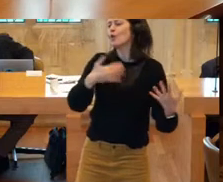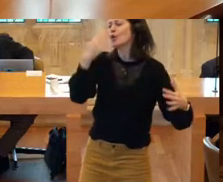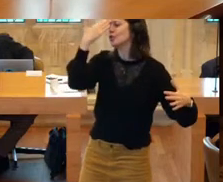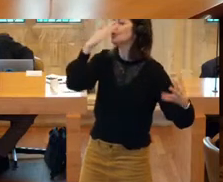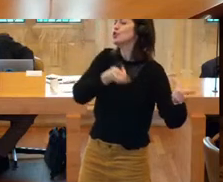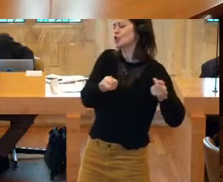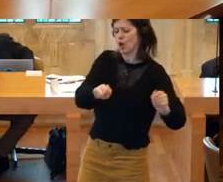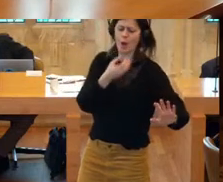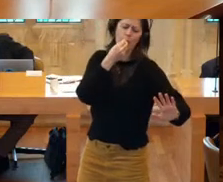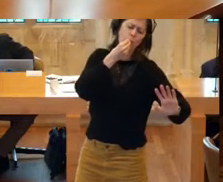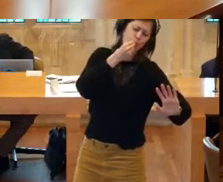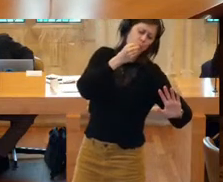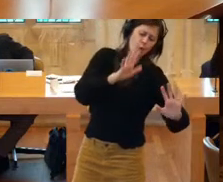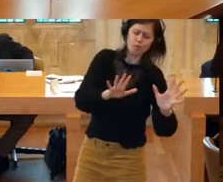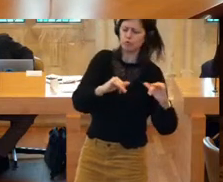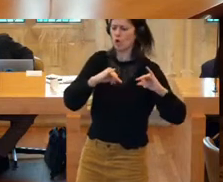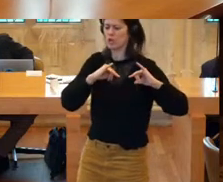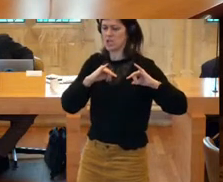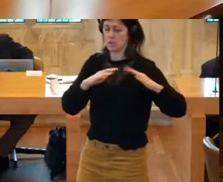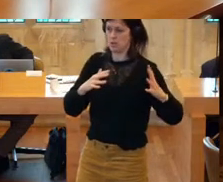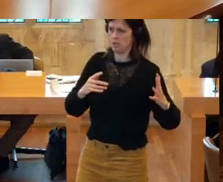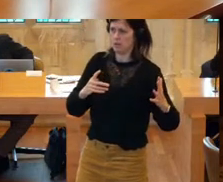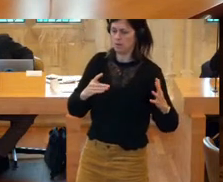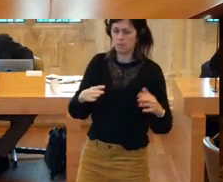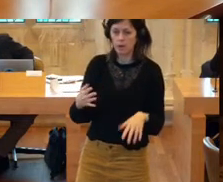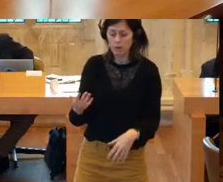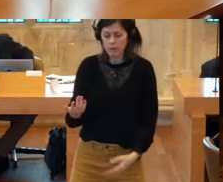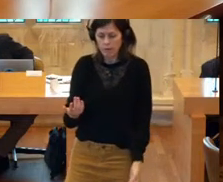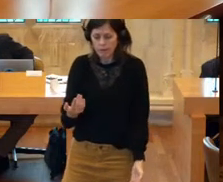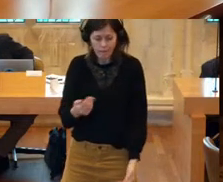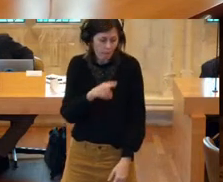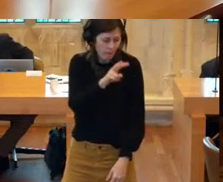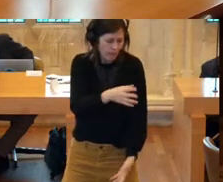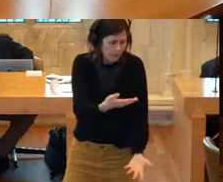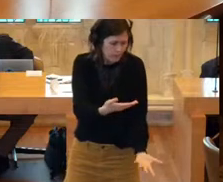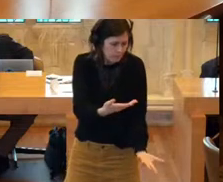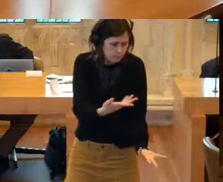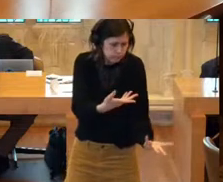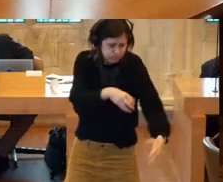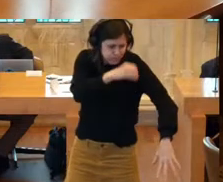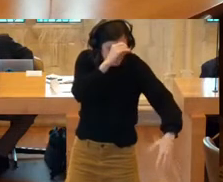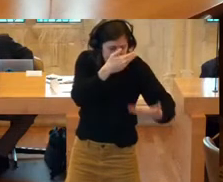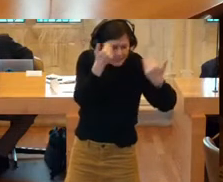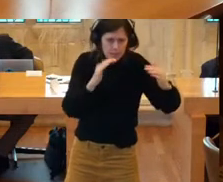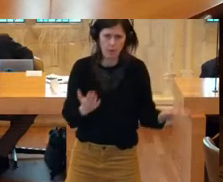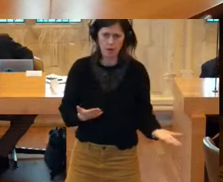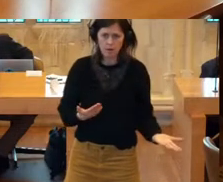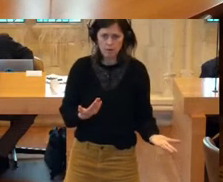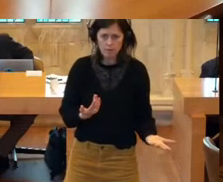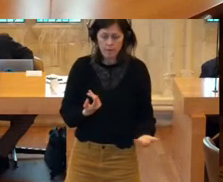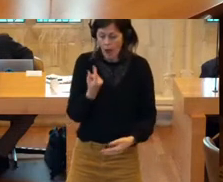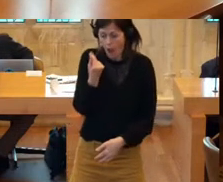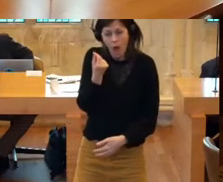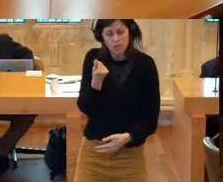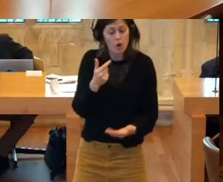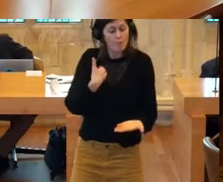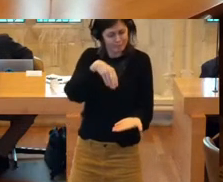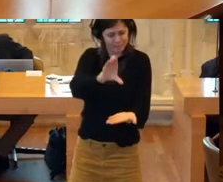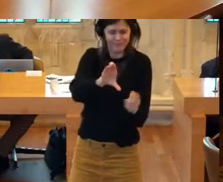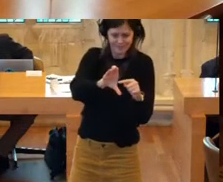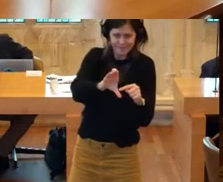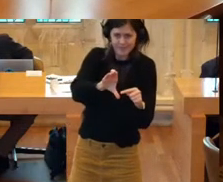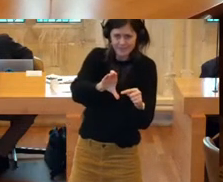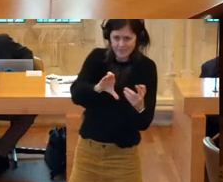bien et que tous ceux qui vous disent le contraire n'en savent rien. L'argent est bien là. Il est simplement